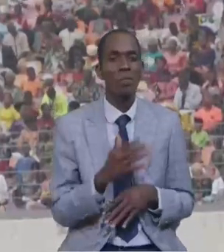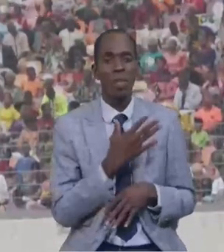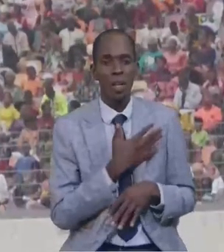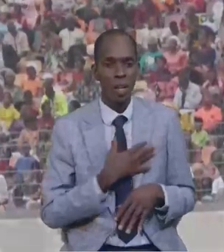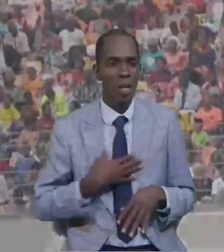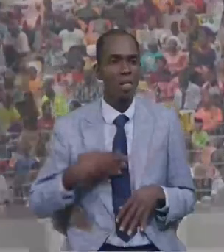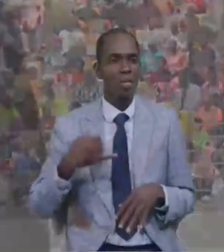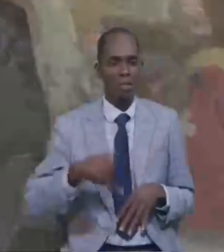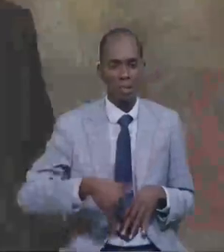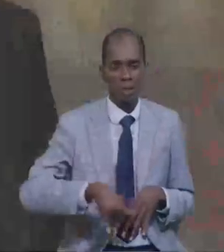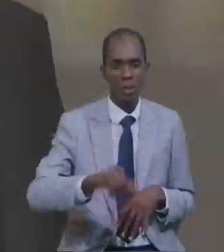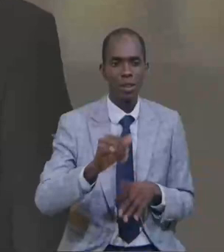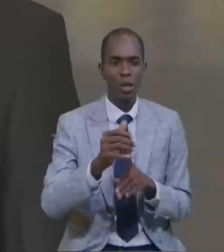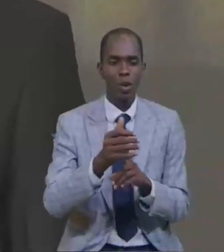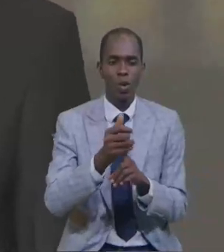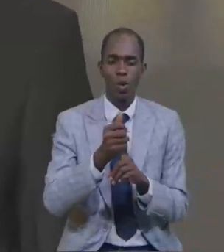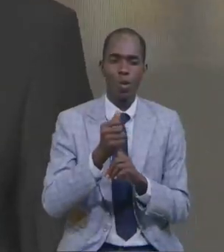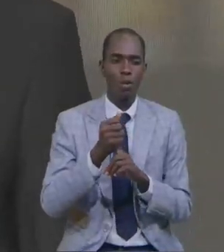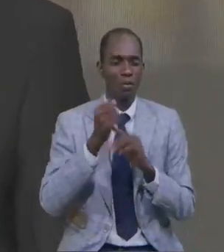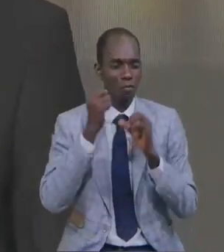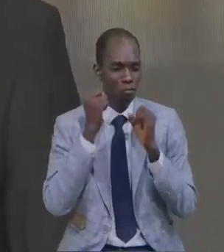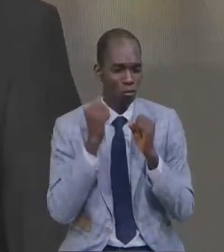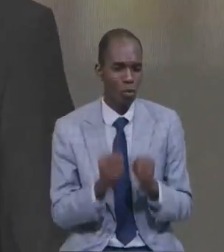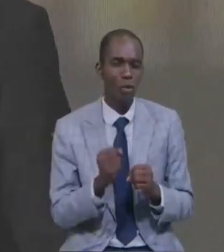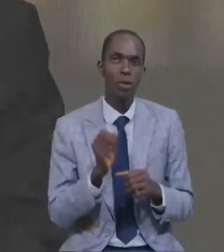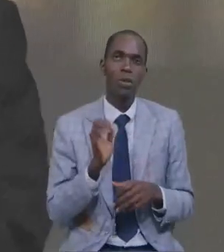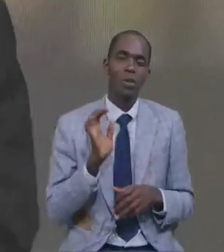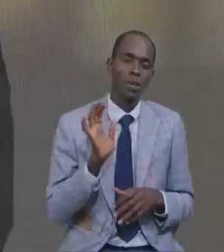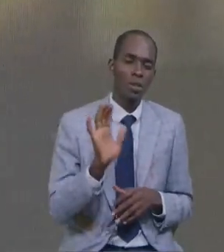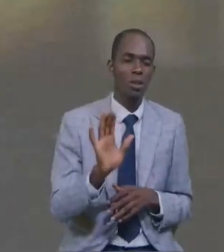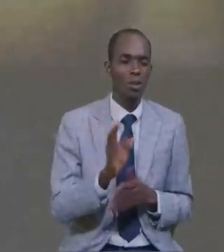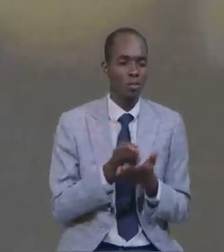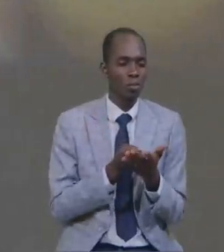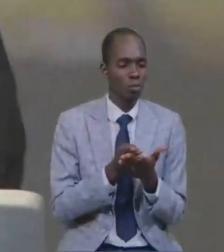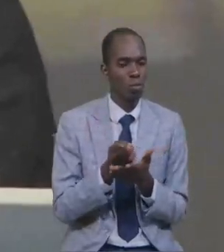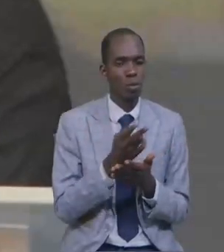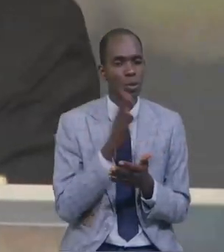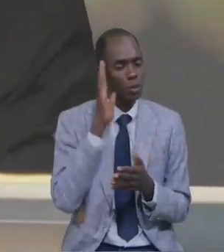sanctification. Il maintient ferme dans son intégrité.